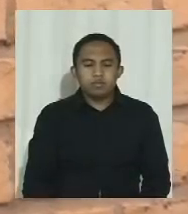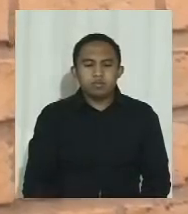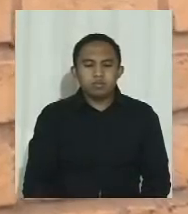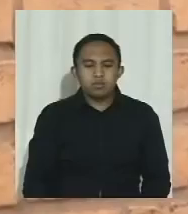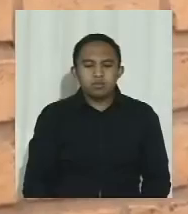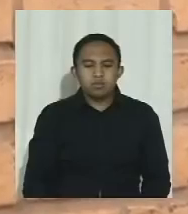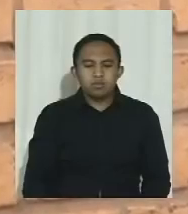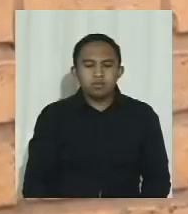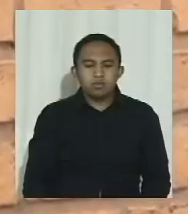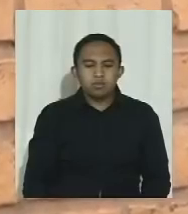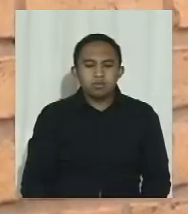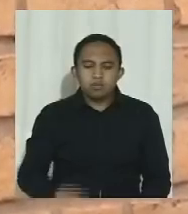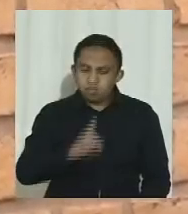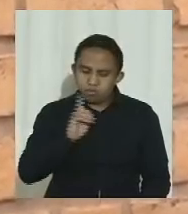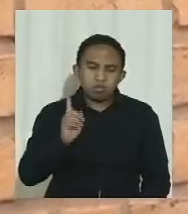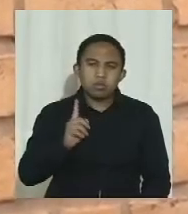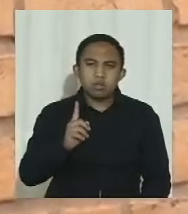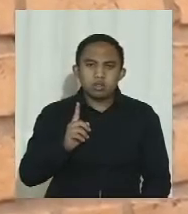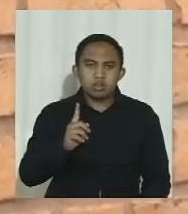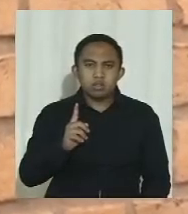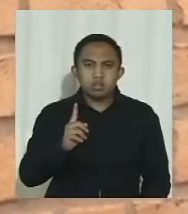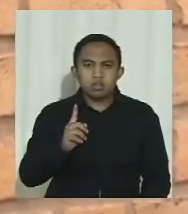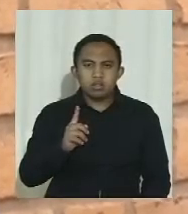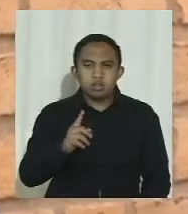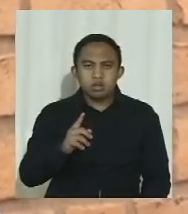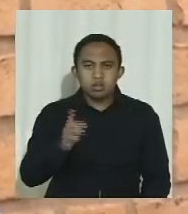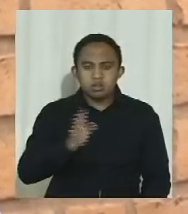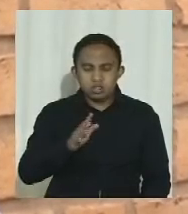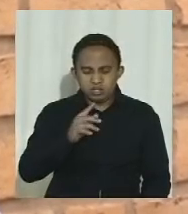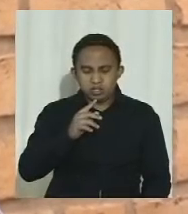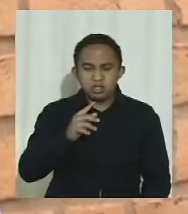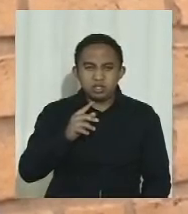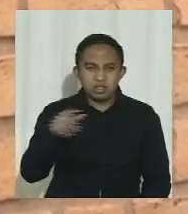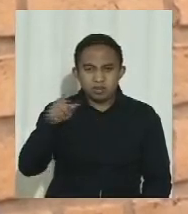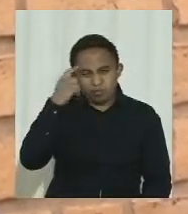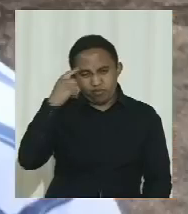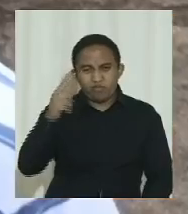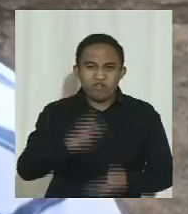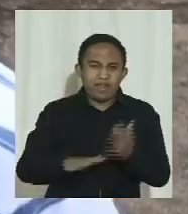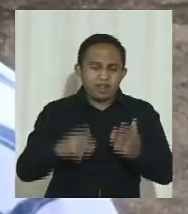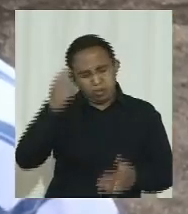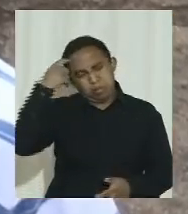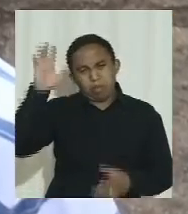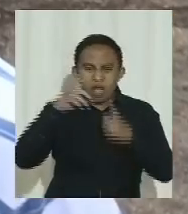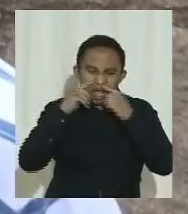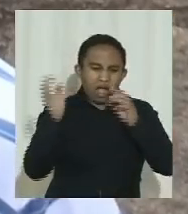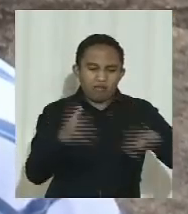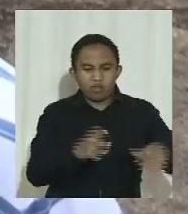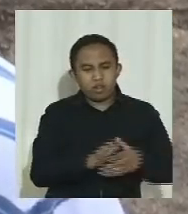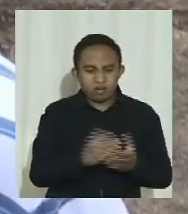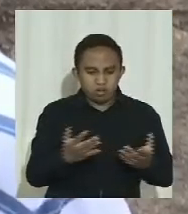rarahina ihany ilay izy fa tsy tsy tonga dia anao tokenina fotsiny.